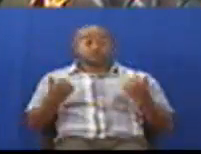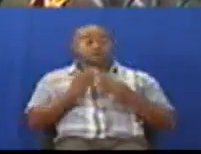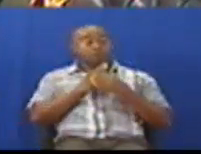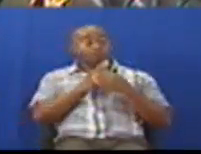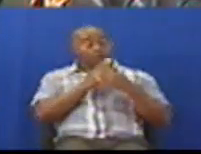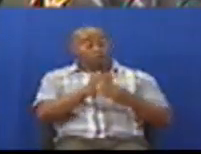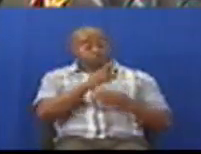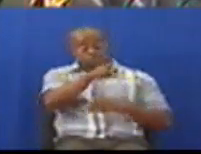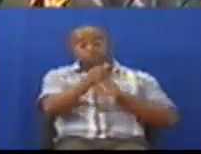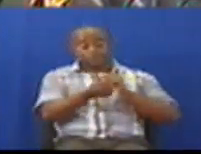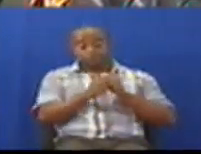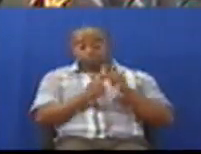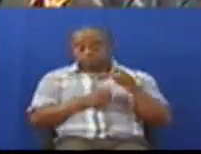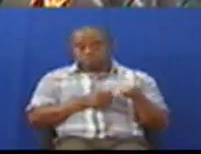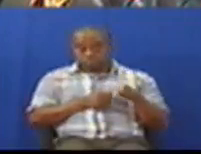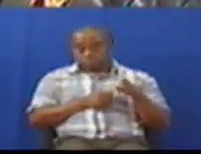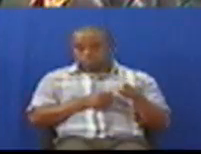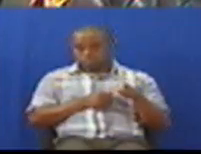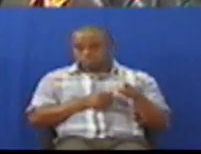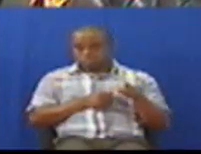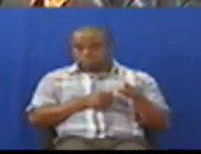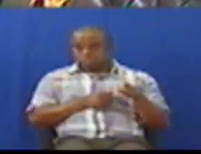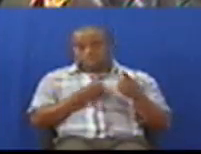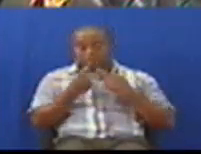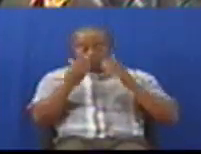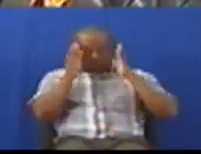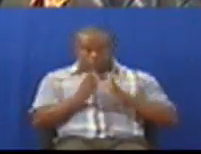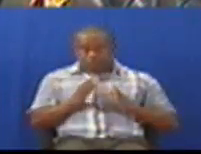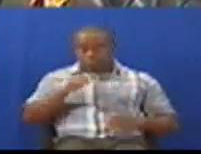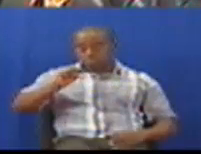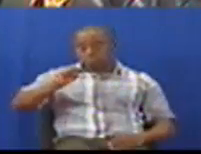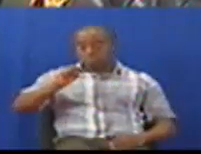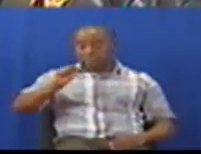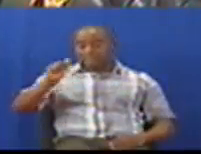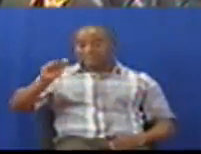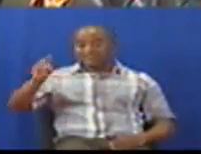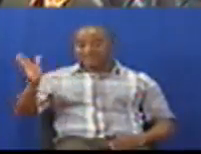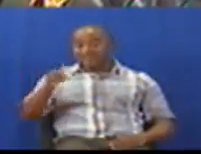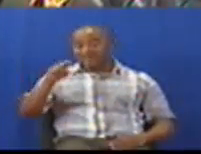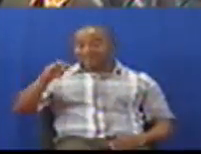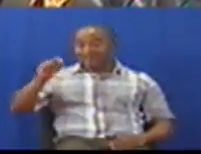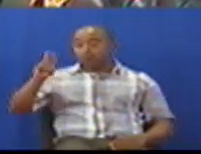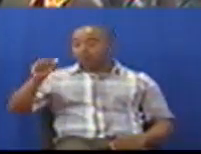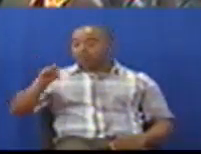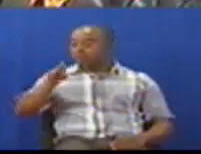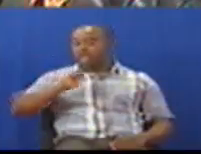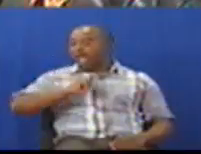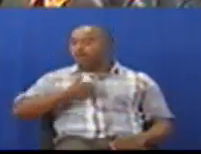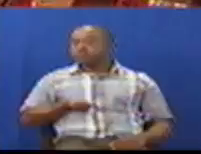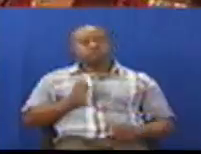kwa hili jambo alilosema mheshimiwa Saada Mkuu ya Salum haliruhusiwi